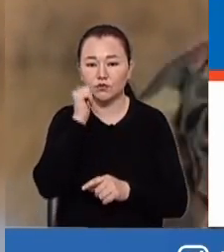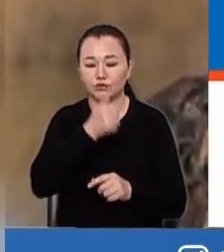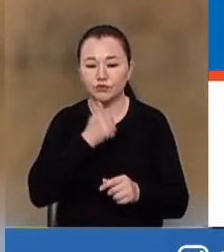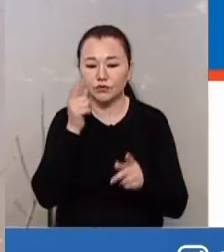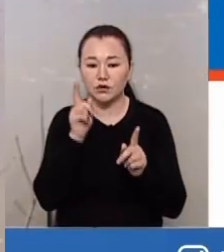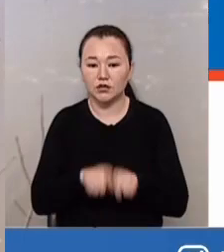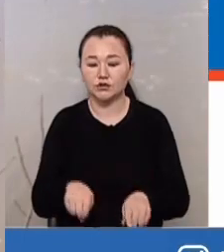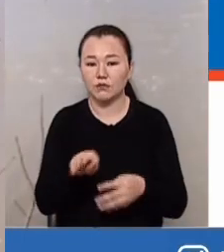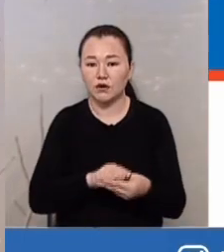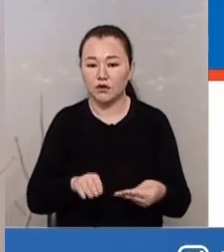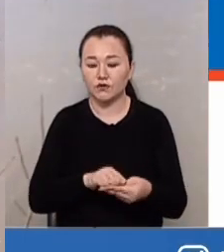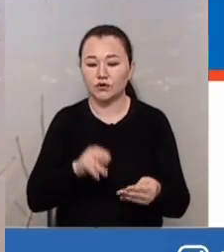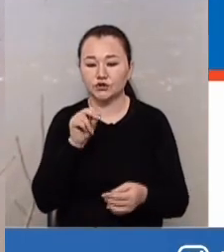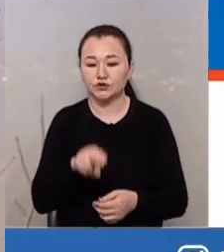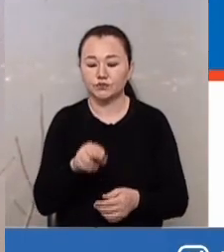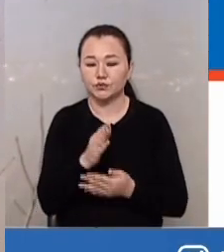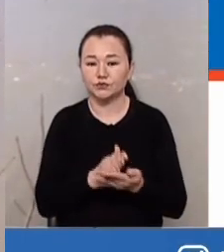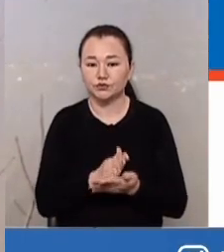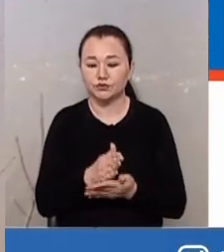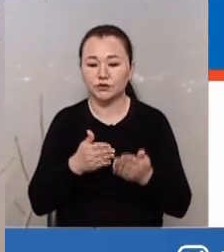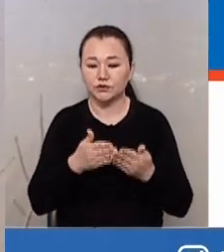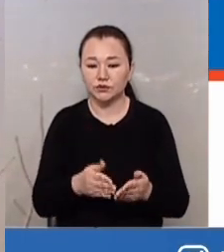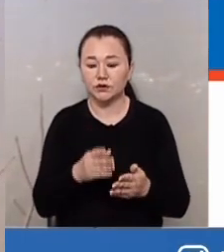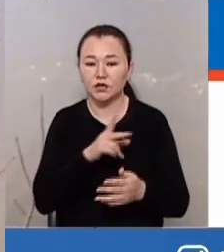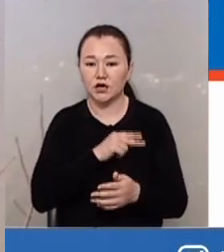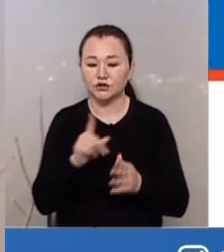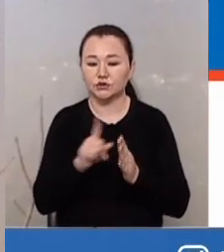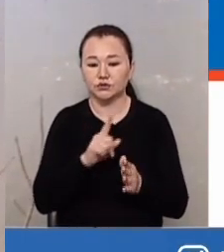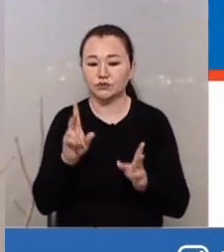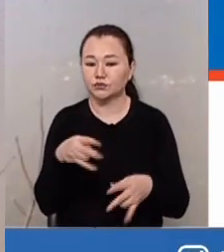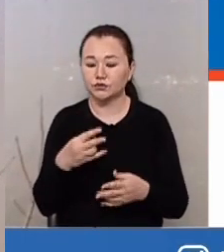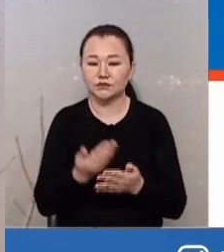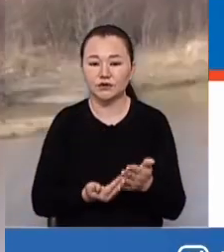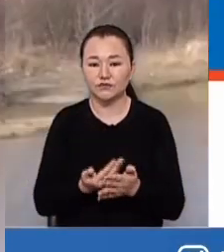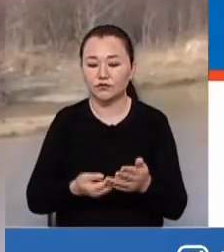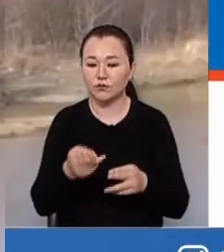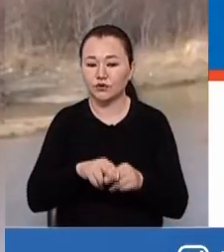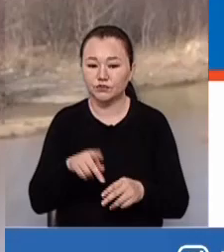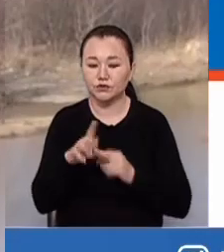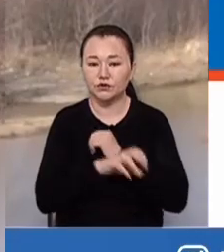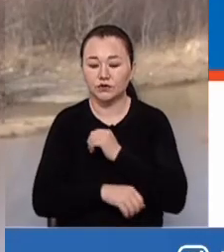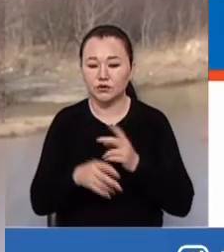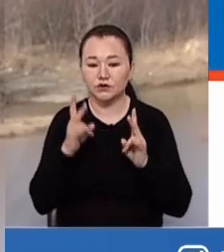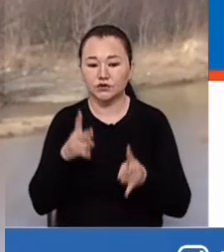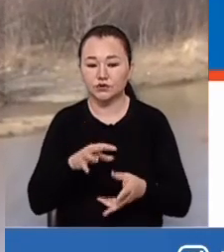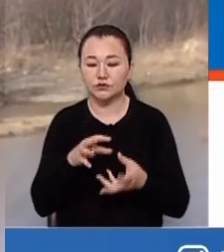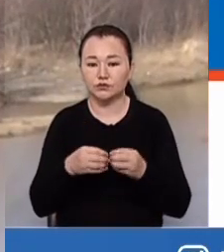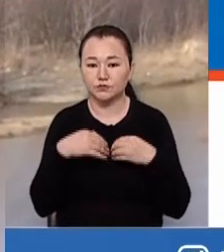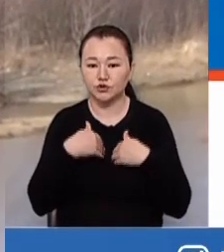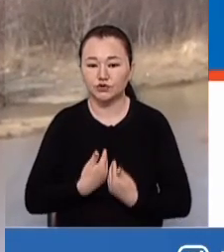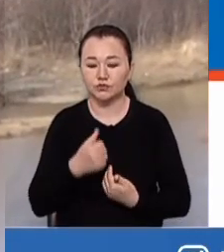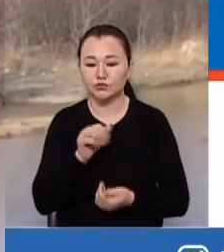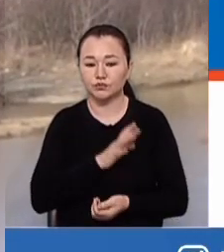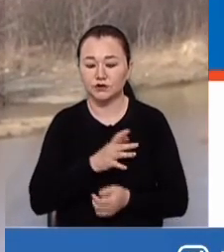қайталанатын жағдай. Бірақ төтенше жағдай қызметкерлері қайықпен саяжайға бармауға кеңес береді, өйткені оның соңы қайғылы аяқталуы мүмкін дейді. Ал